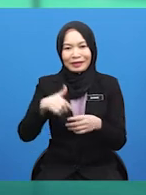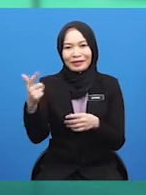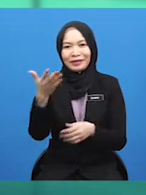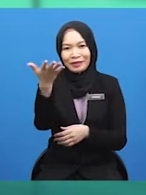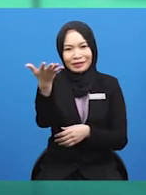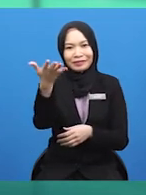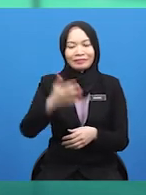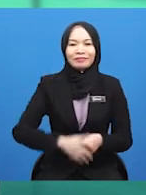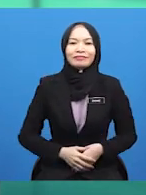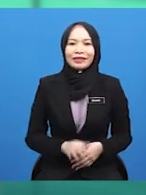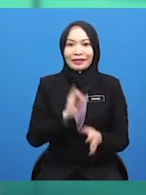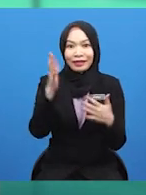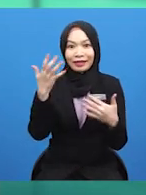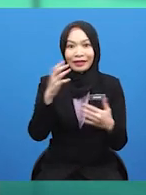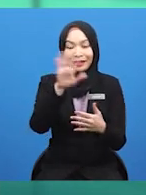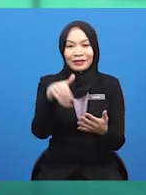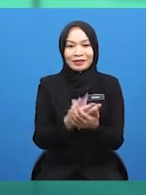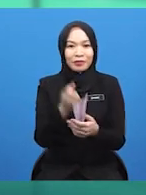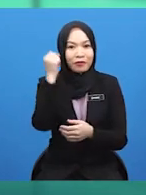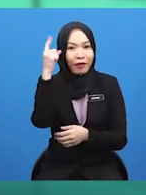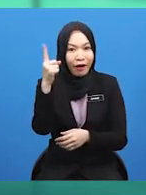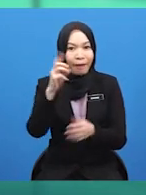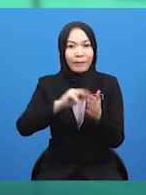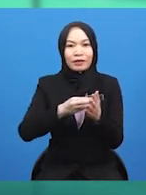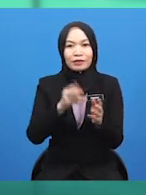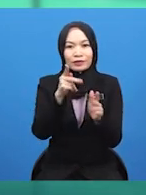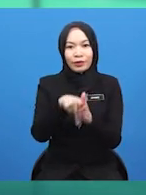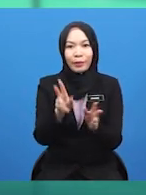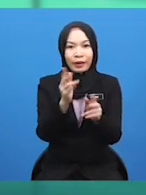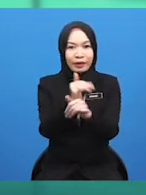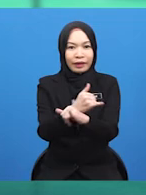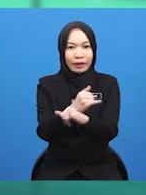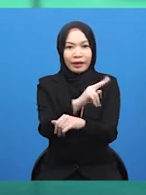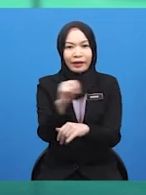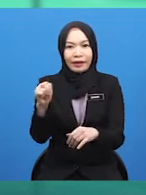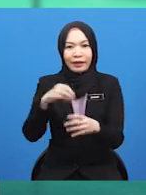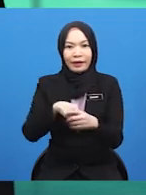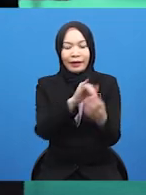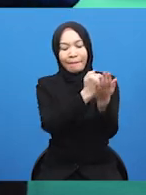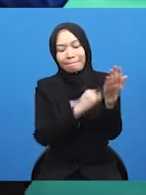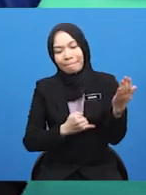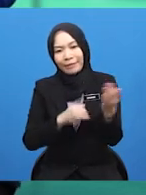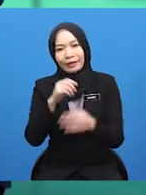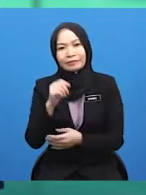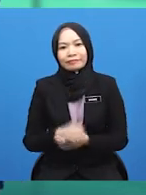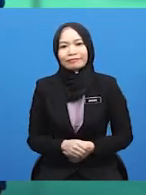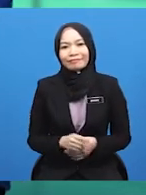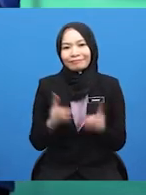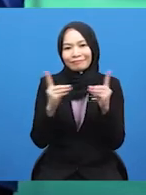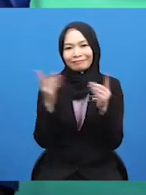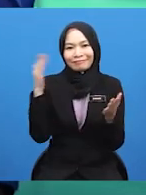kepada semua pelajar faham maksud bidang pengkaryaan dan perekaan dalam seni lukisan. Jadi insyaAllah kita akan jumpa lagi Cikgu